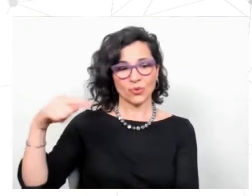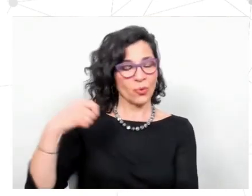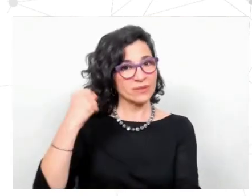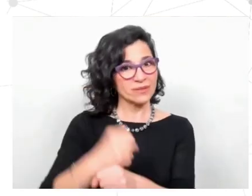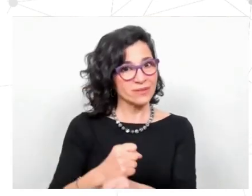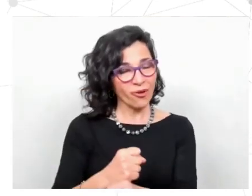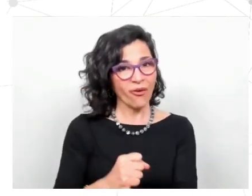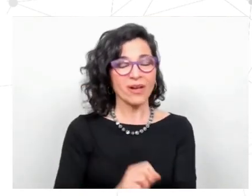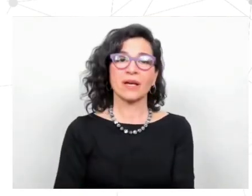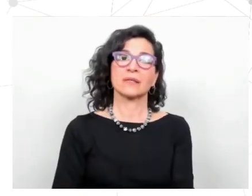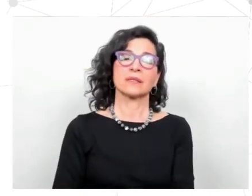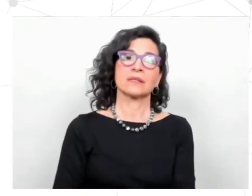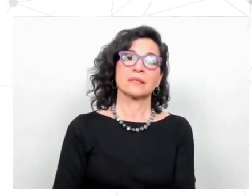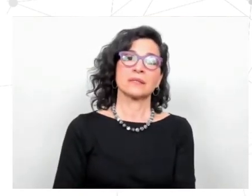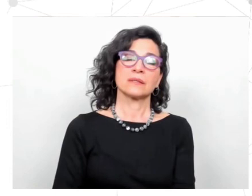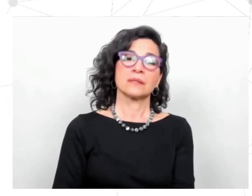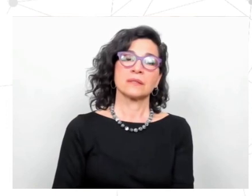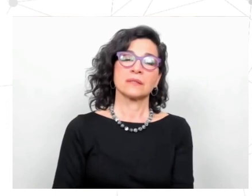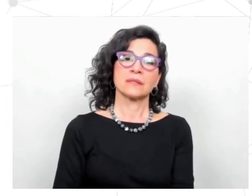E